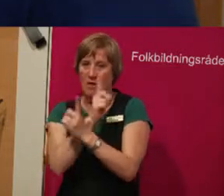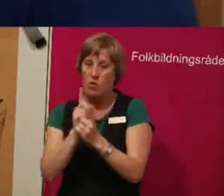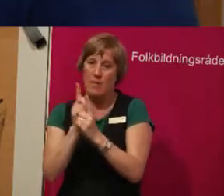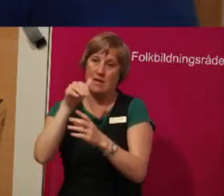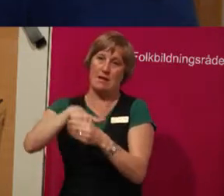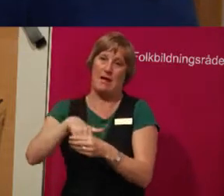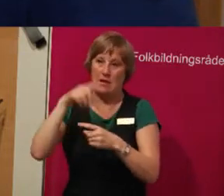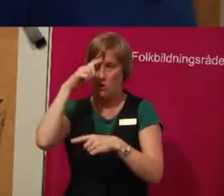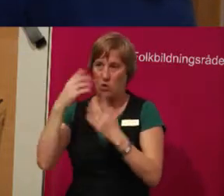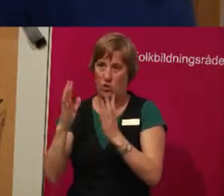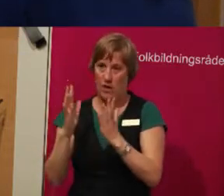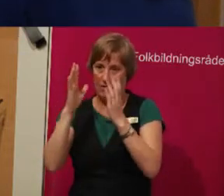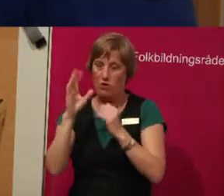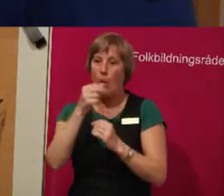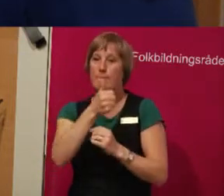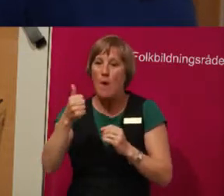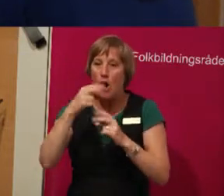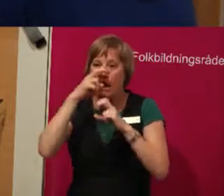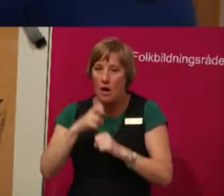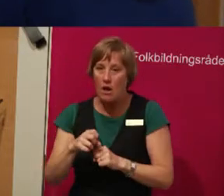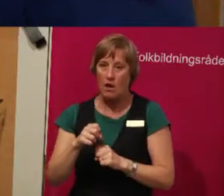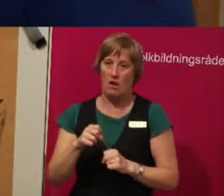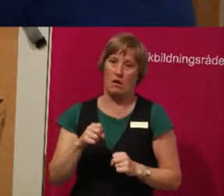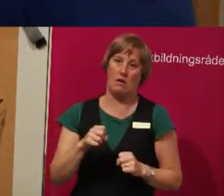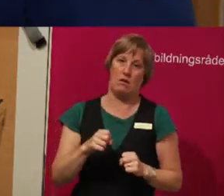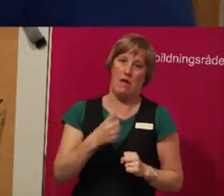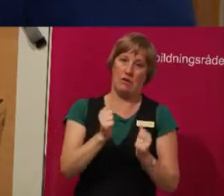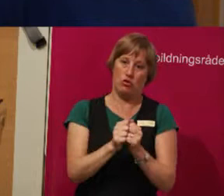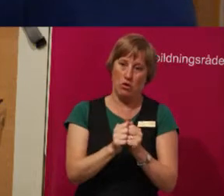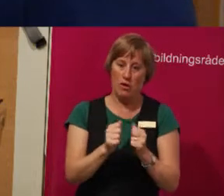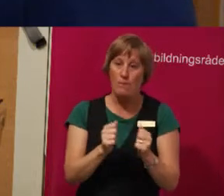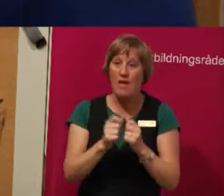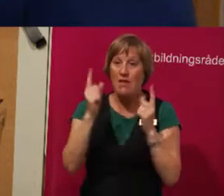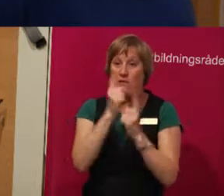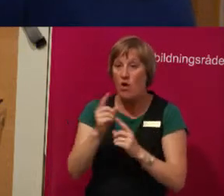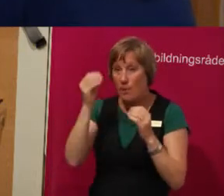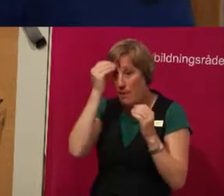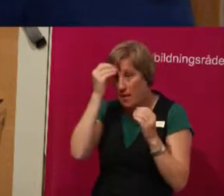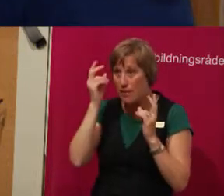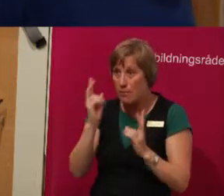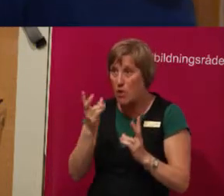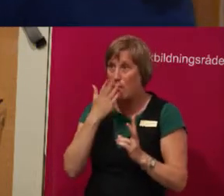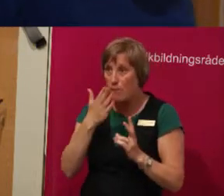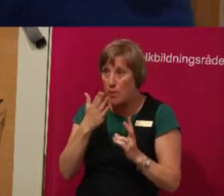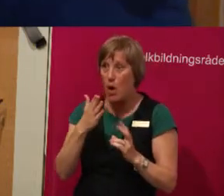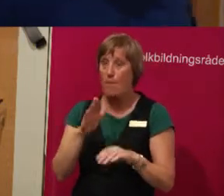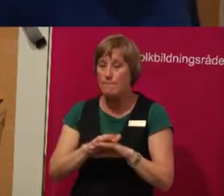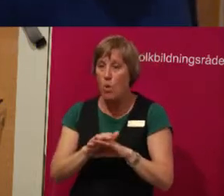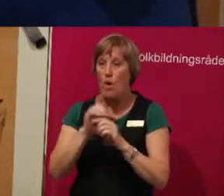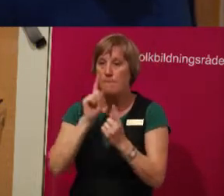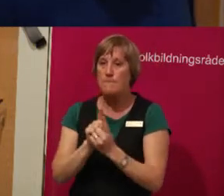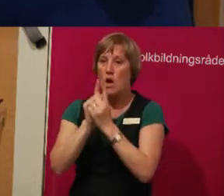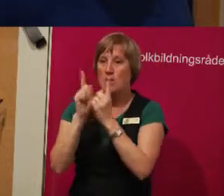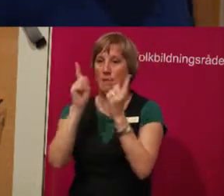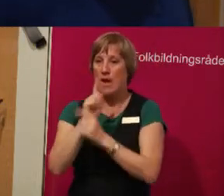är det vi tittar på. Men det är inte det som folkbildningen är bra på. För folkbildningen är faktiskt bra på att möta människors